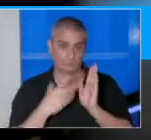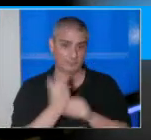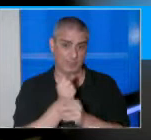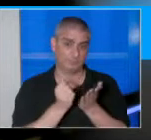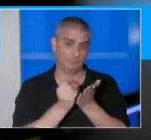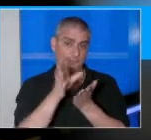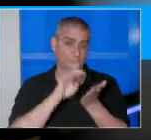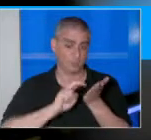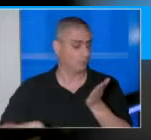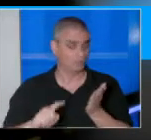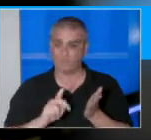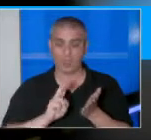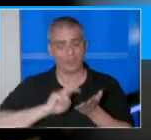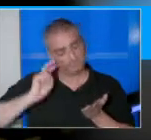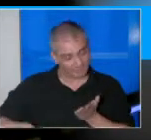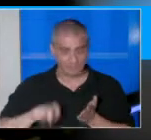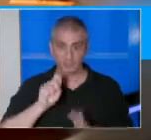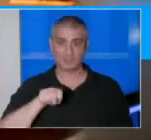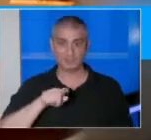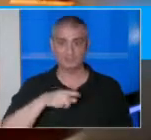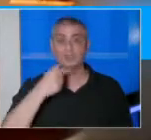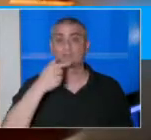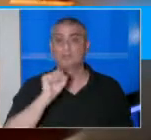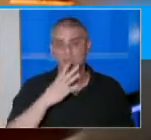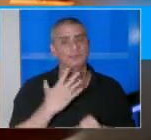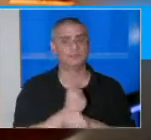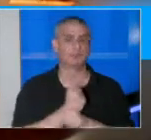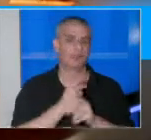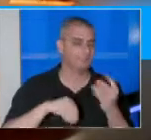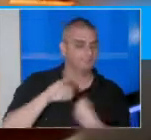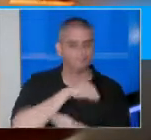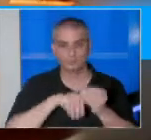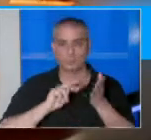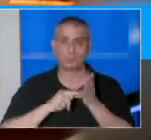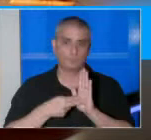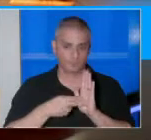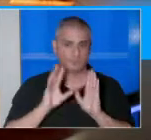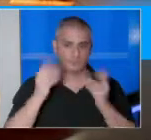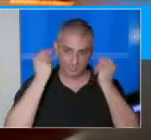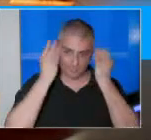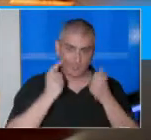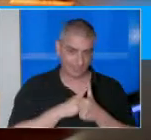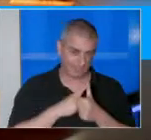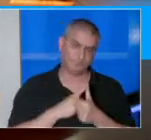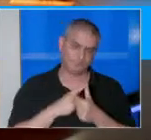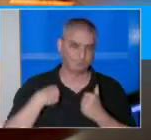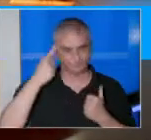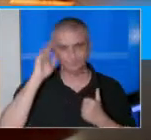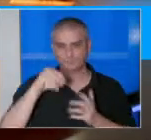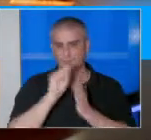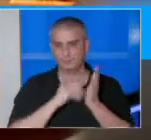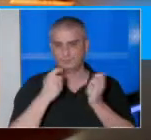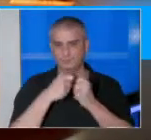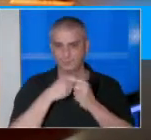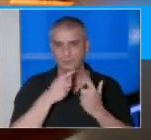ביטון כפורשת והיא לא הייתה מתפטרת מהכנסת. גדעון סער הצליח בכל מיני מהלכים פוליטיים, גם עם החרדים, אני מעריך שגם עם הרשימה